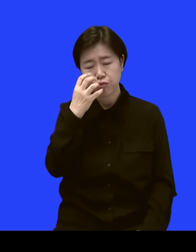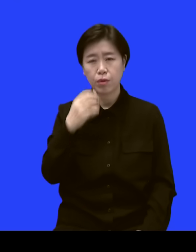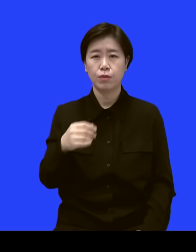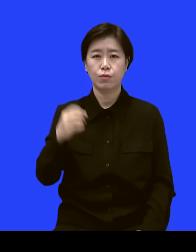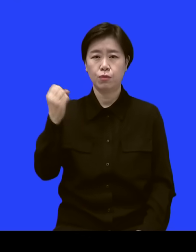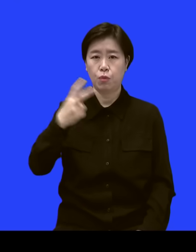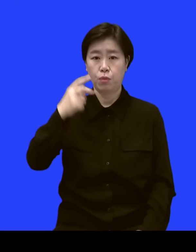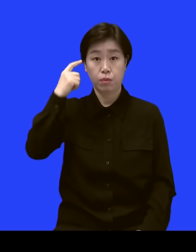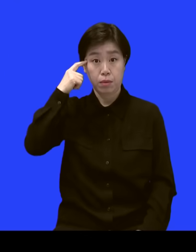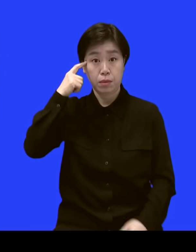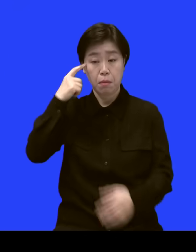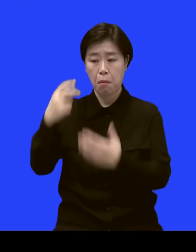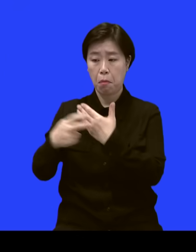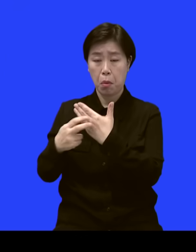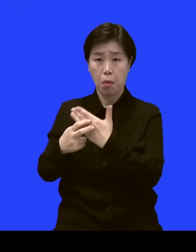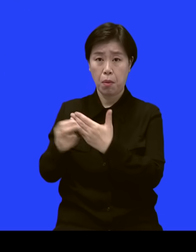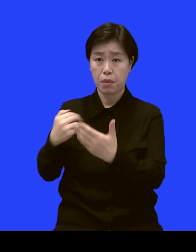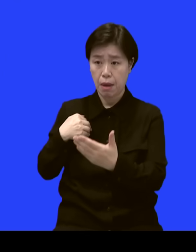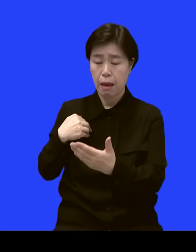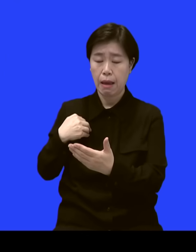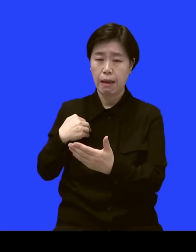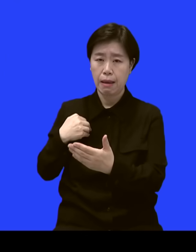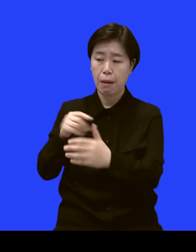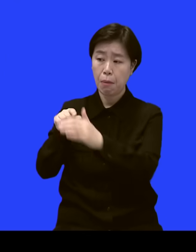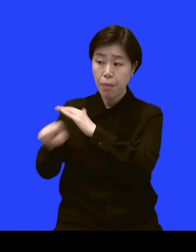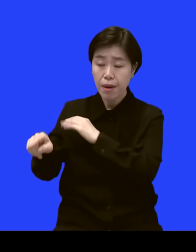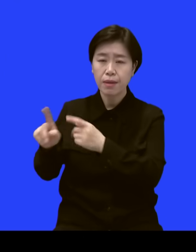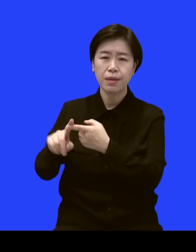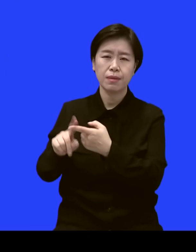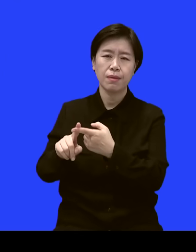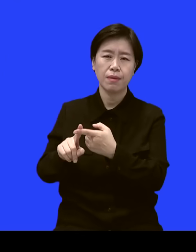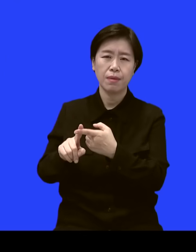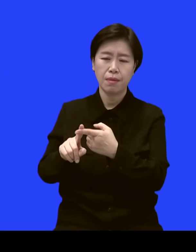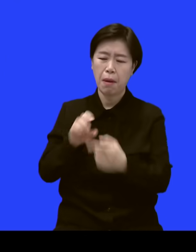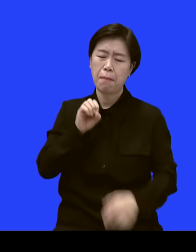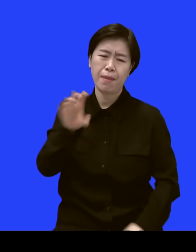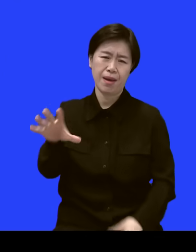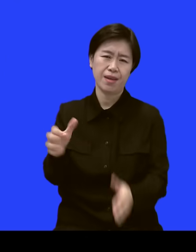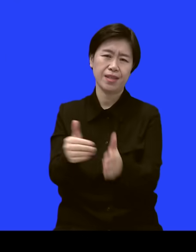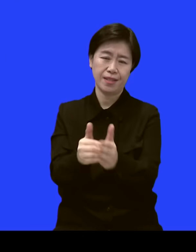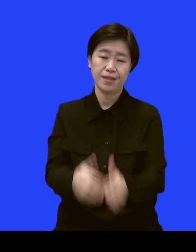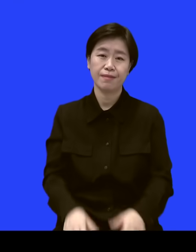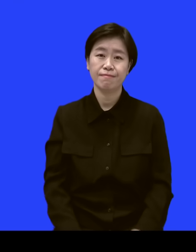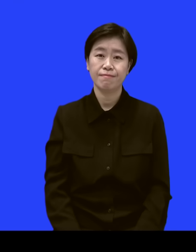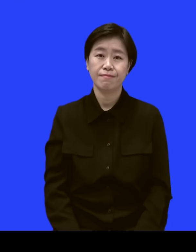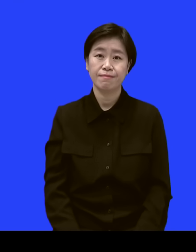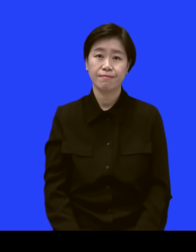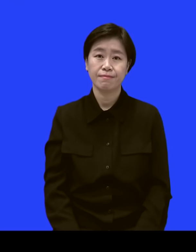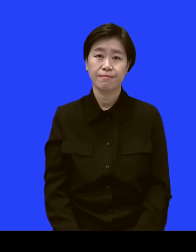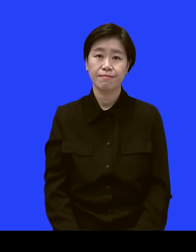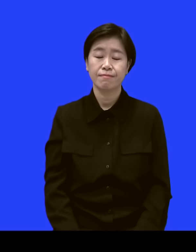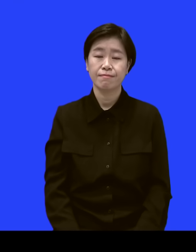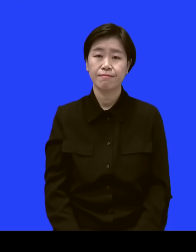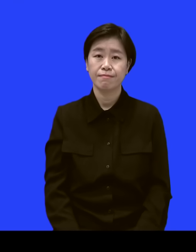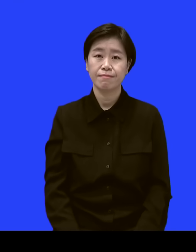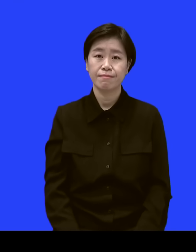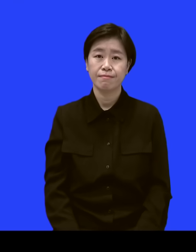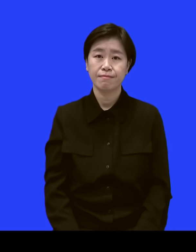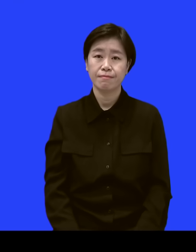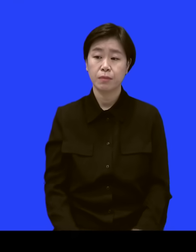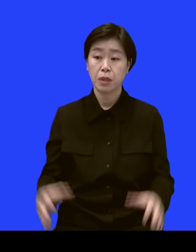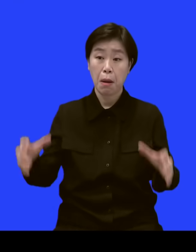먹으면 다들 술을 잘 먹어가지고 저도 굉장히 술이 잘 받는 체질이라 굉장히 많은 양의 술을